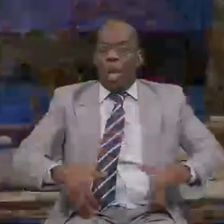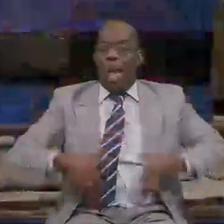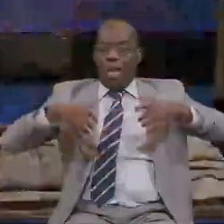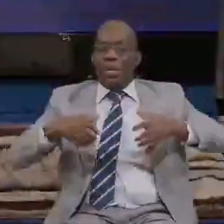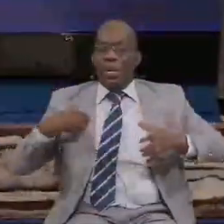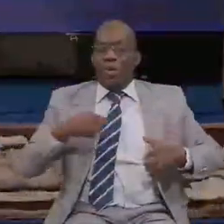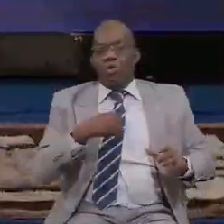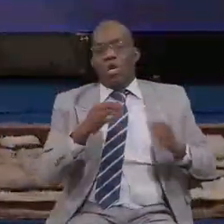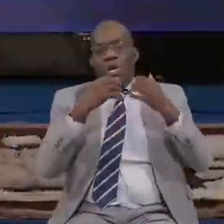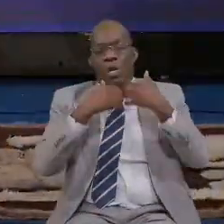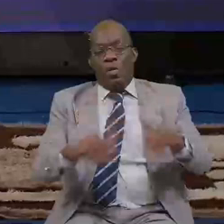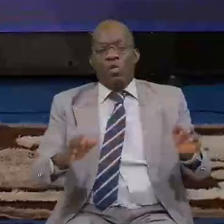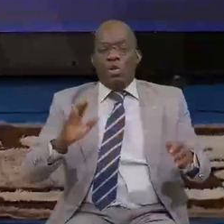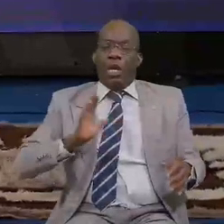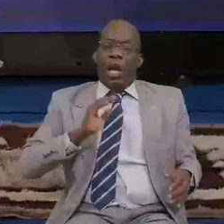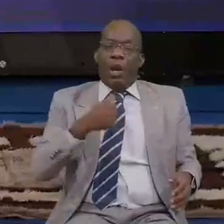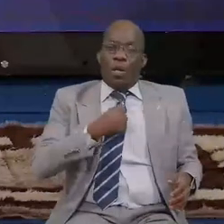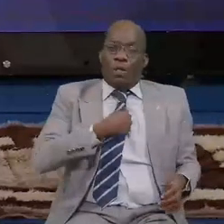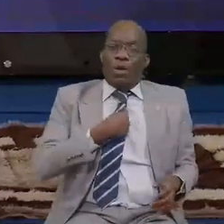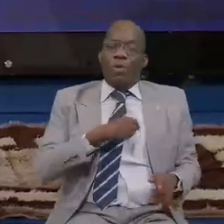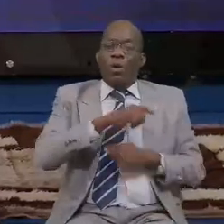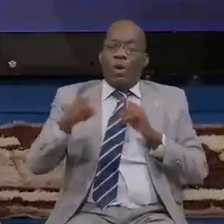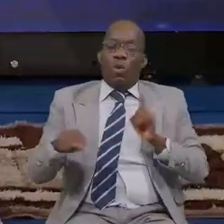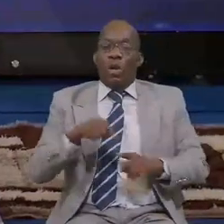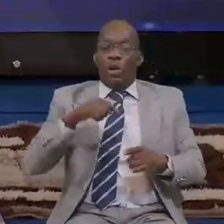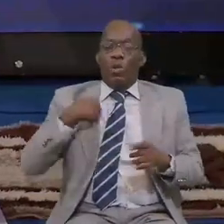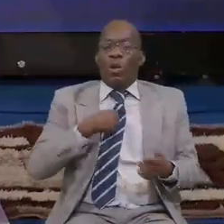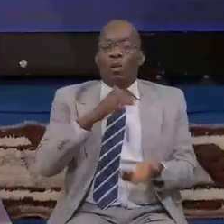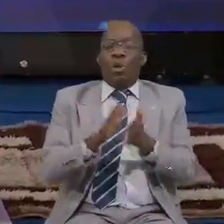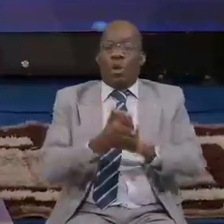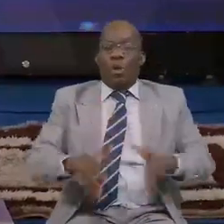nous perdons notre tempérament, nous perdons nos sens.